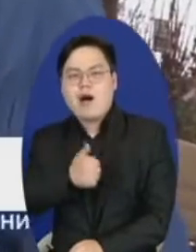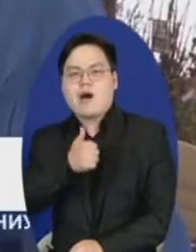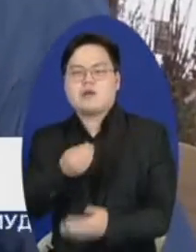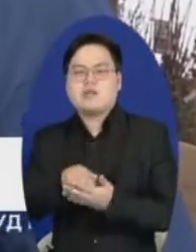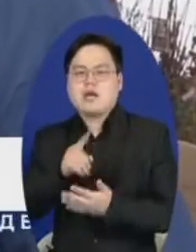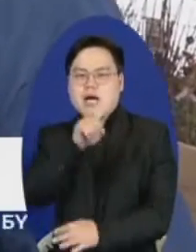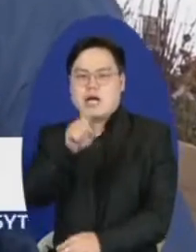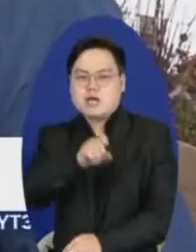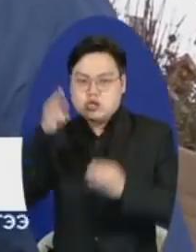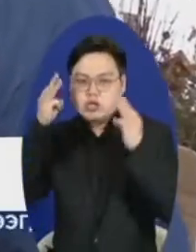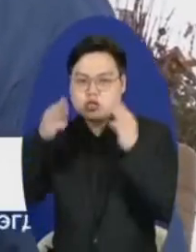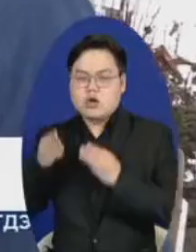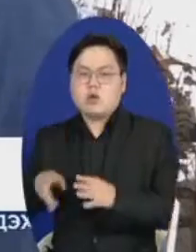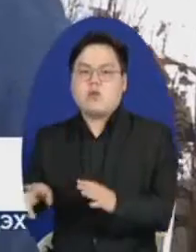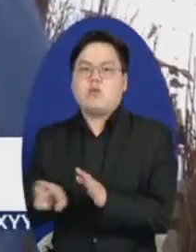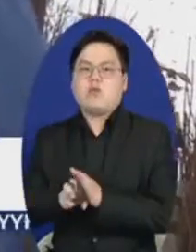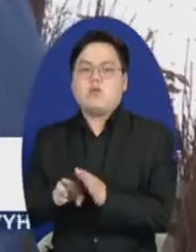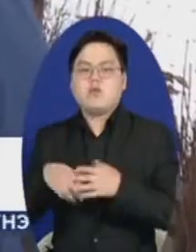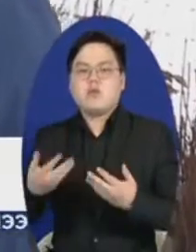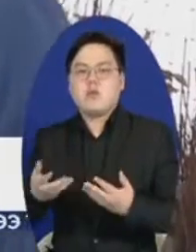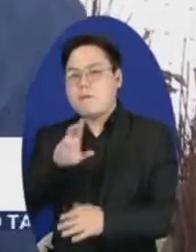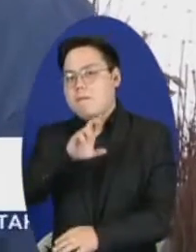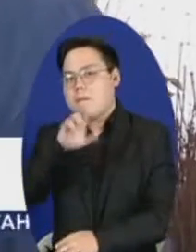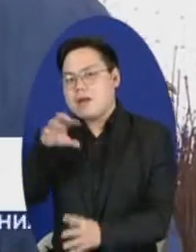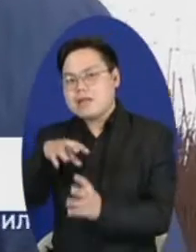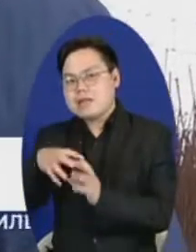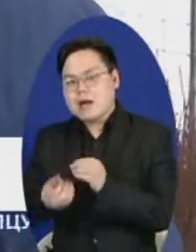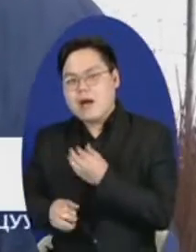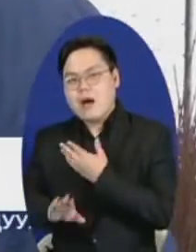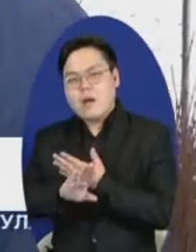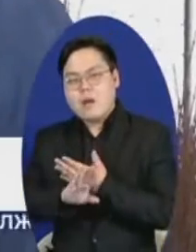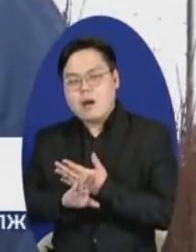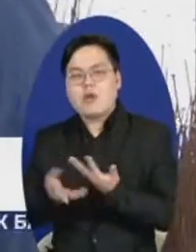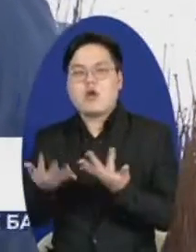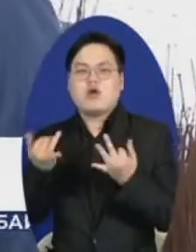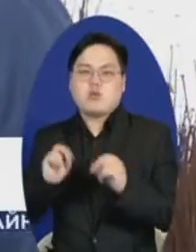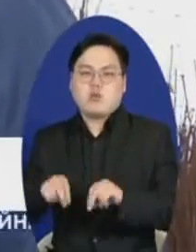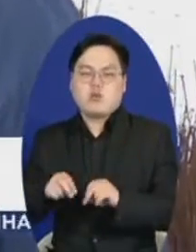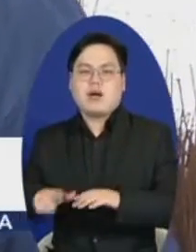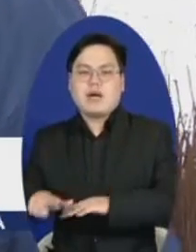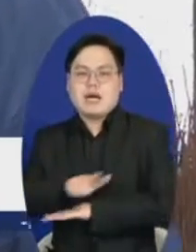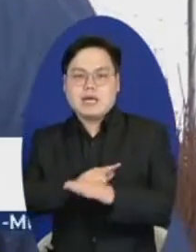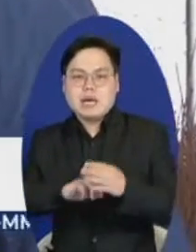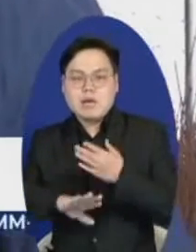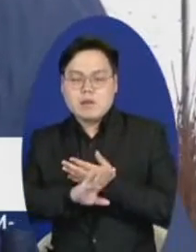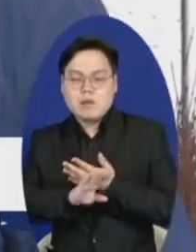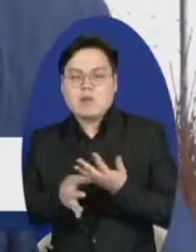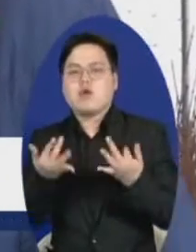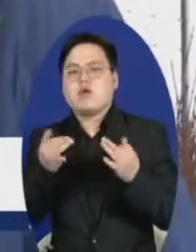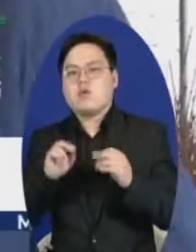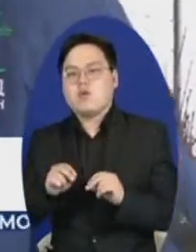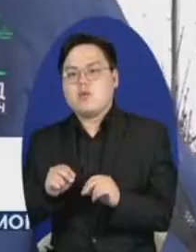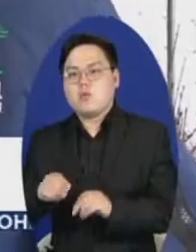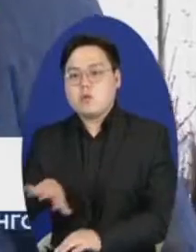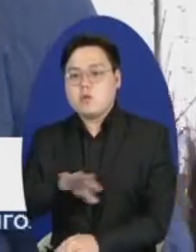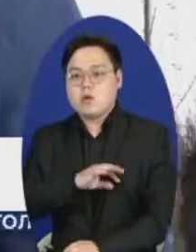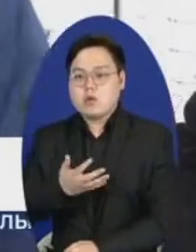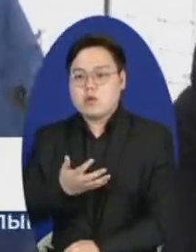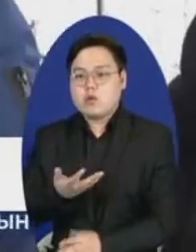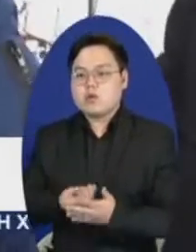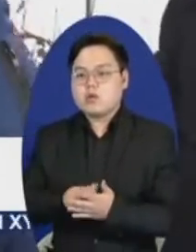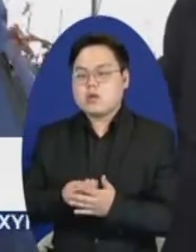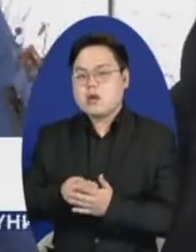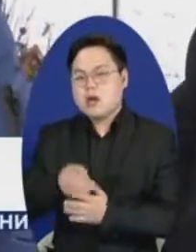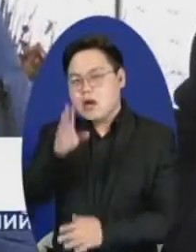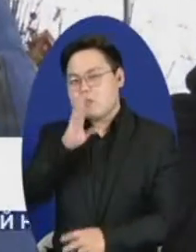хангамж гэдэг асар олон асуудлууд байгаа тийм. Тэгээд одоо байгаль дэлхийгээ хамгаалах, хөлсөө хамгаалах гэдэг. Тийм учраас бид нэгэд